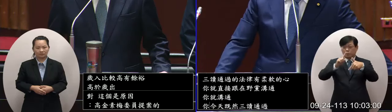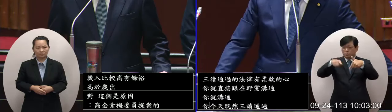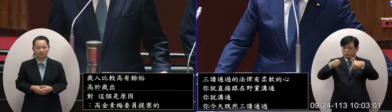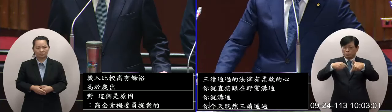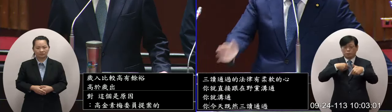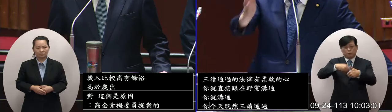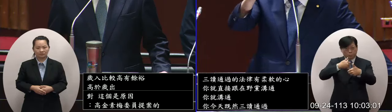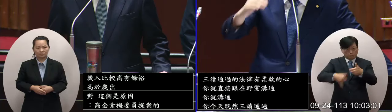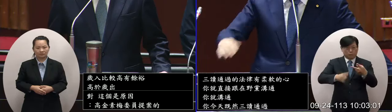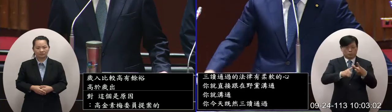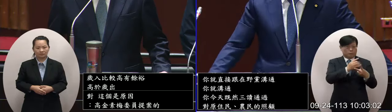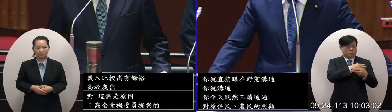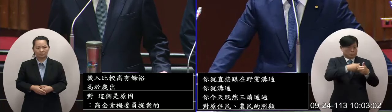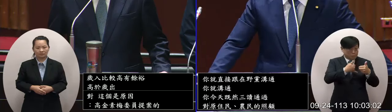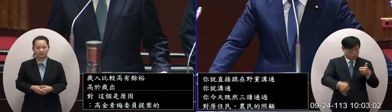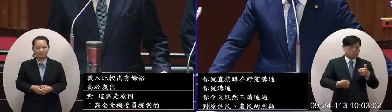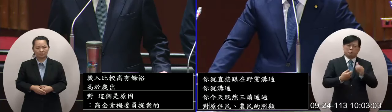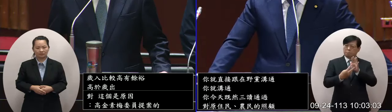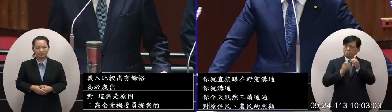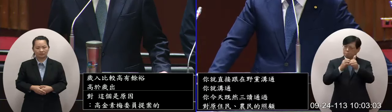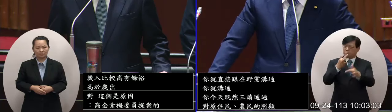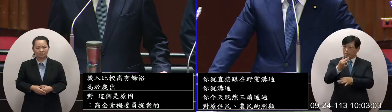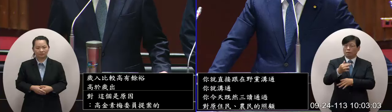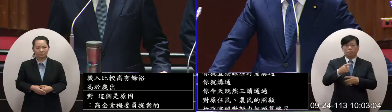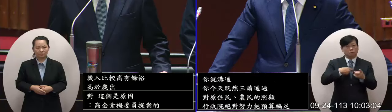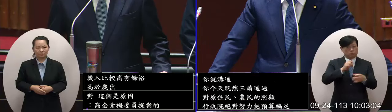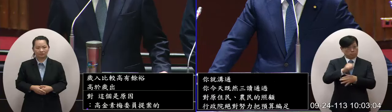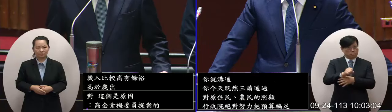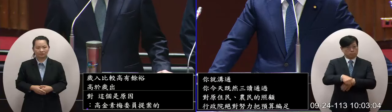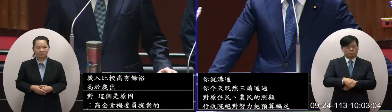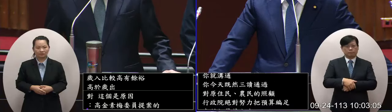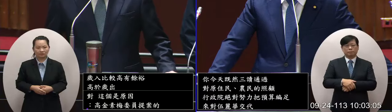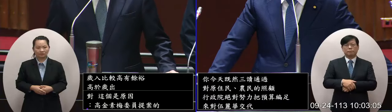代，来对陈莹交代，院